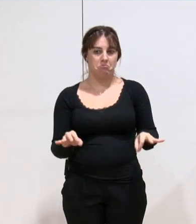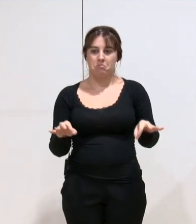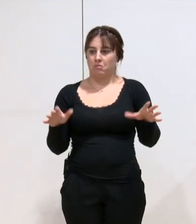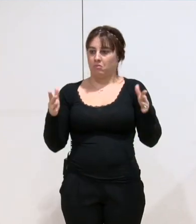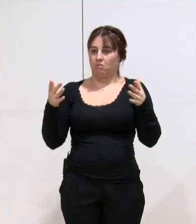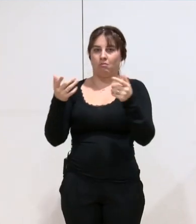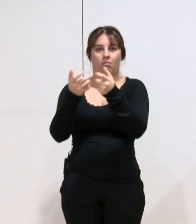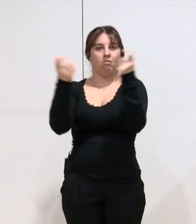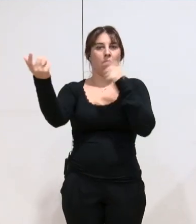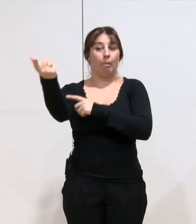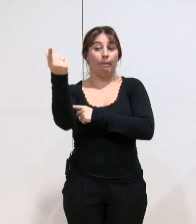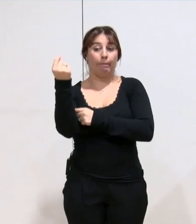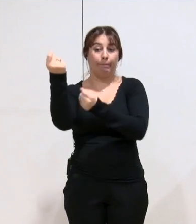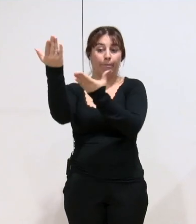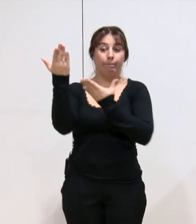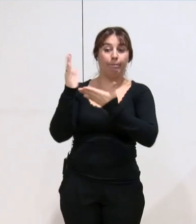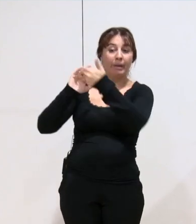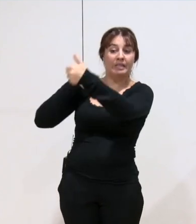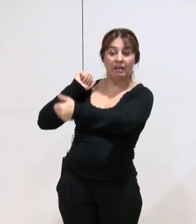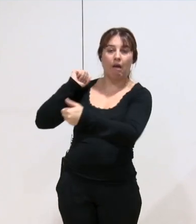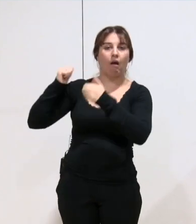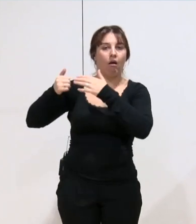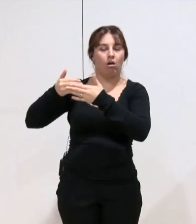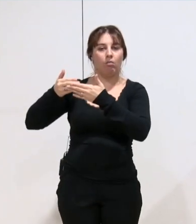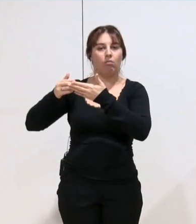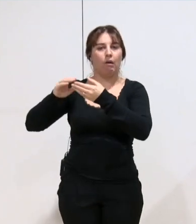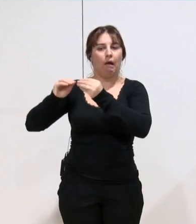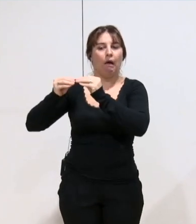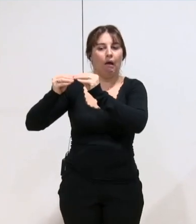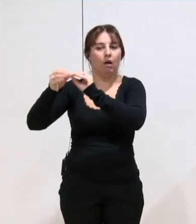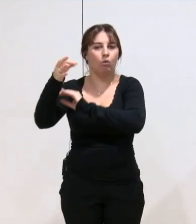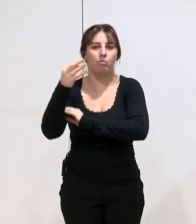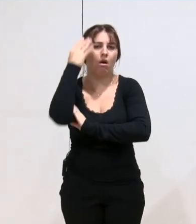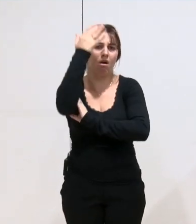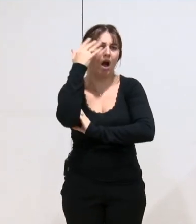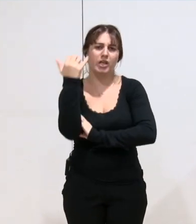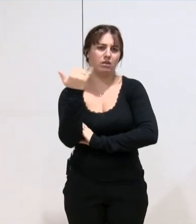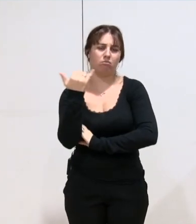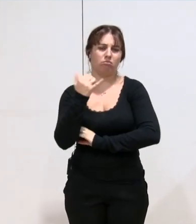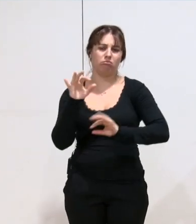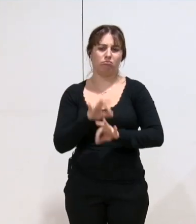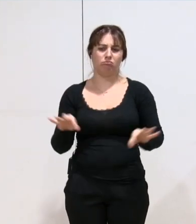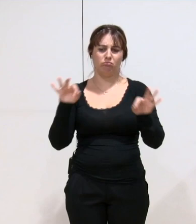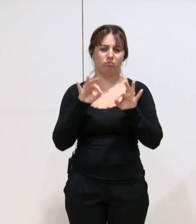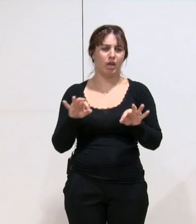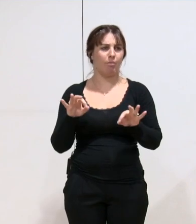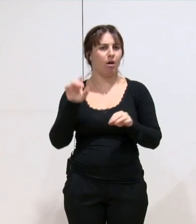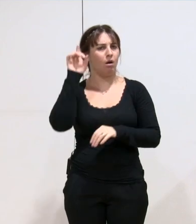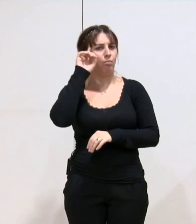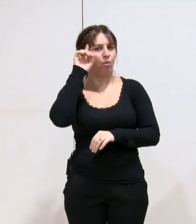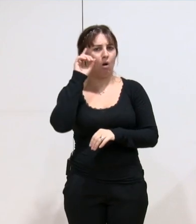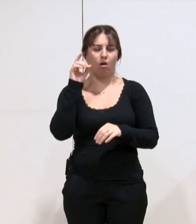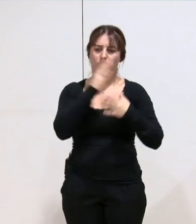le prestataire, peut-être qu'il y a eu quelques difficultés, mais il n'y a pas d'inquiétude sur le fond. Sur le fond, je rappelle que la